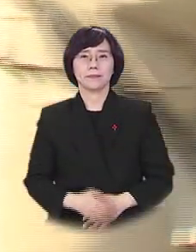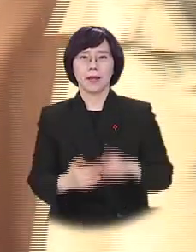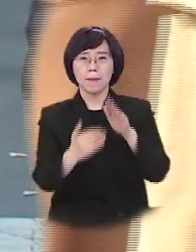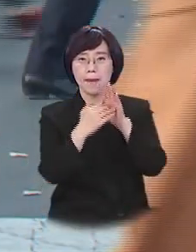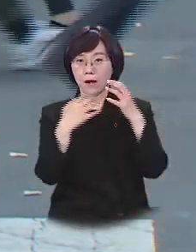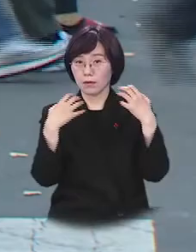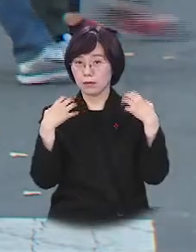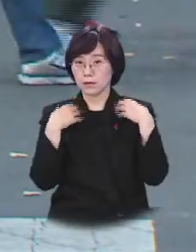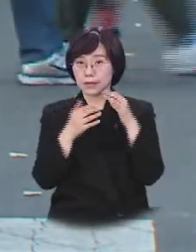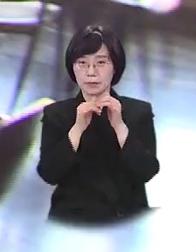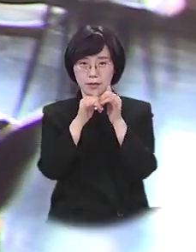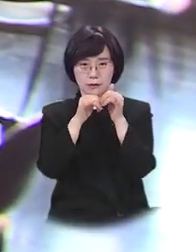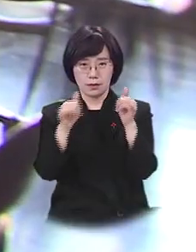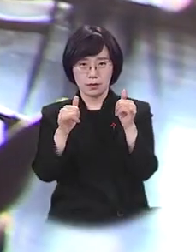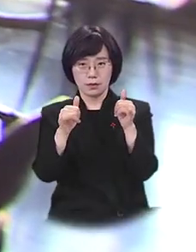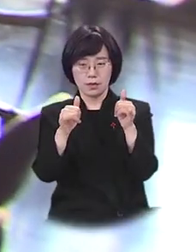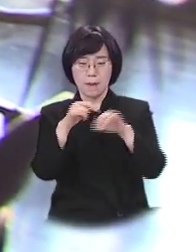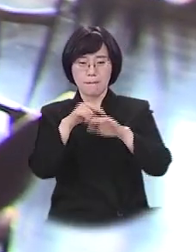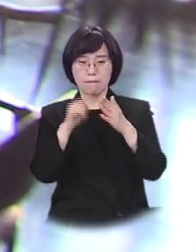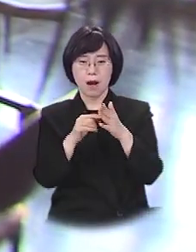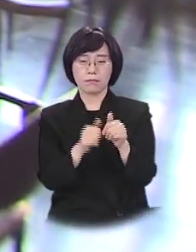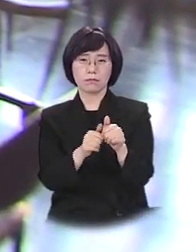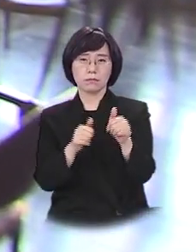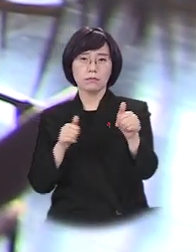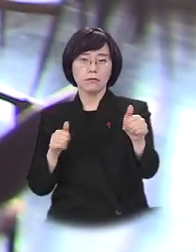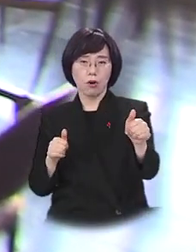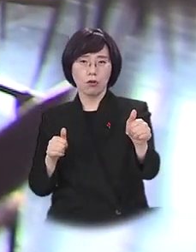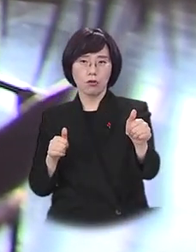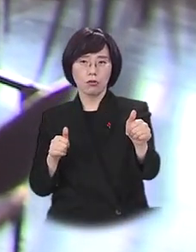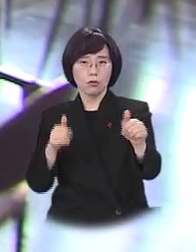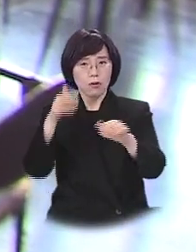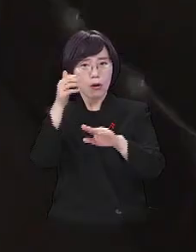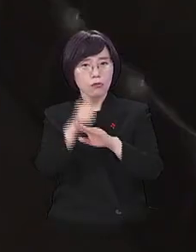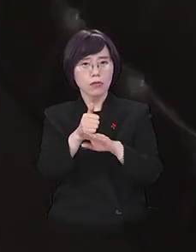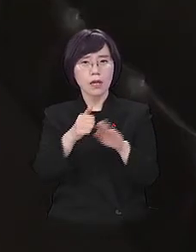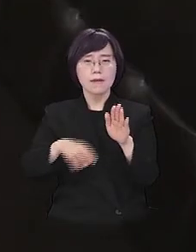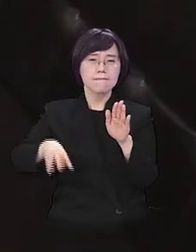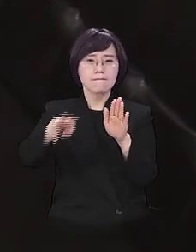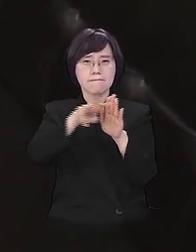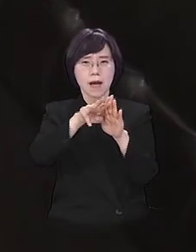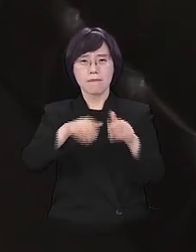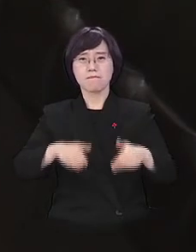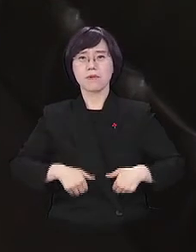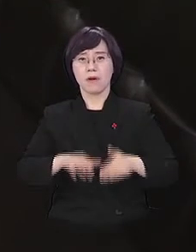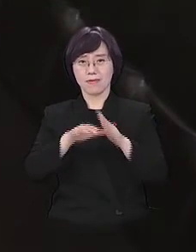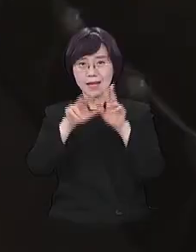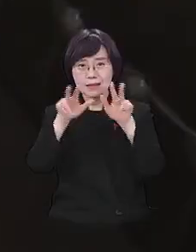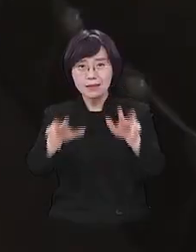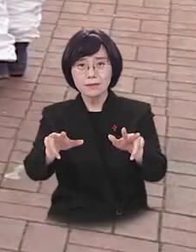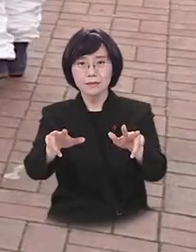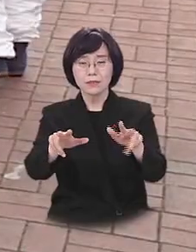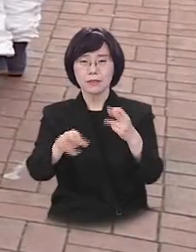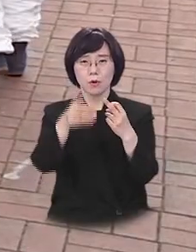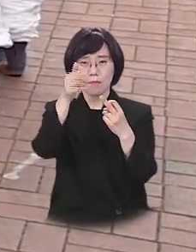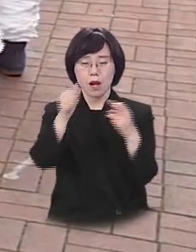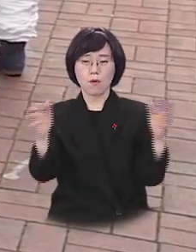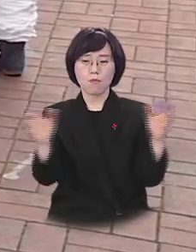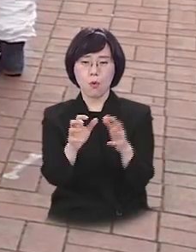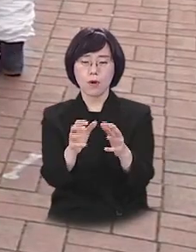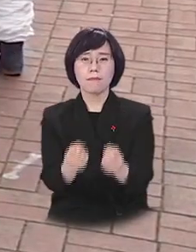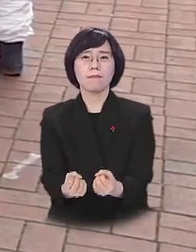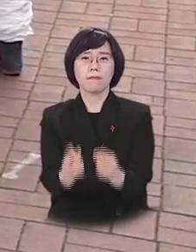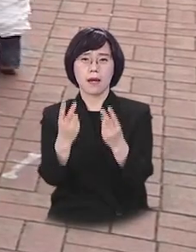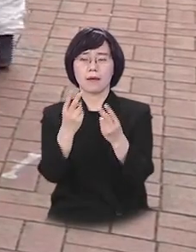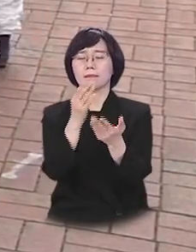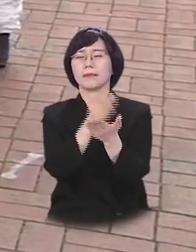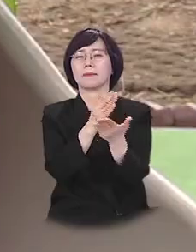방역당국은 시민들의 심리적 거리 두기는 사실상 3단계가 필요한 시점이라며 연말 모임과 행사를